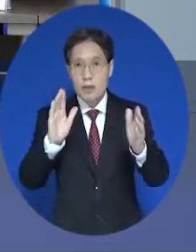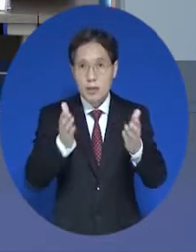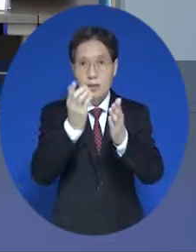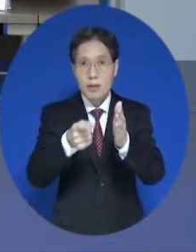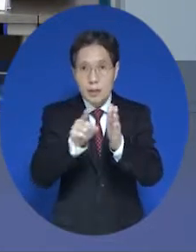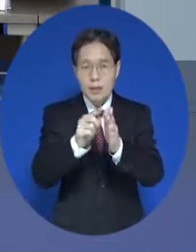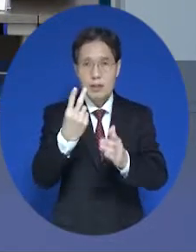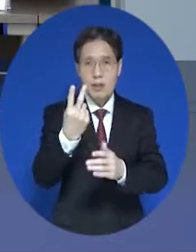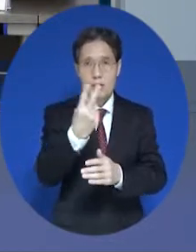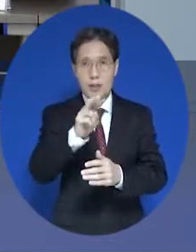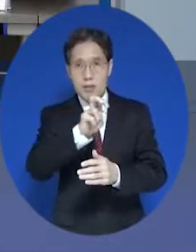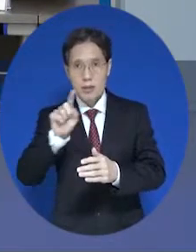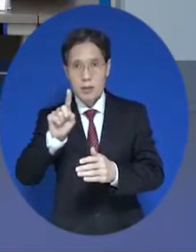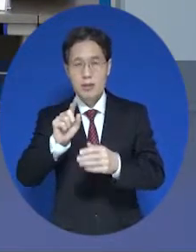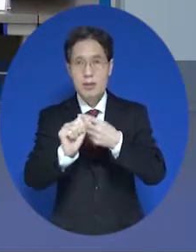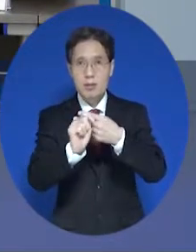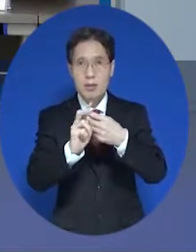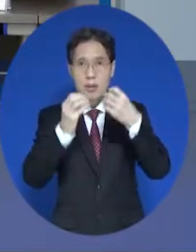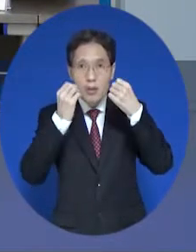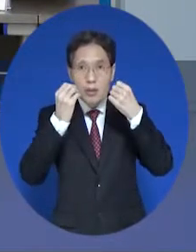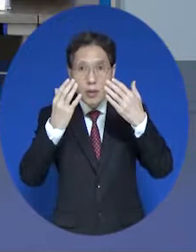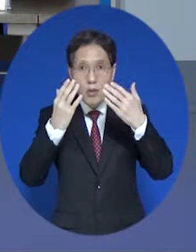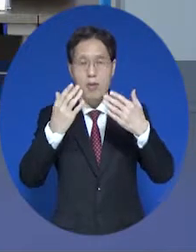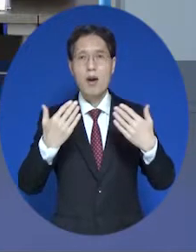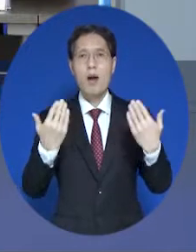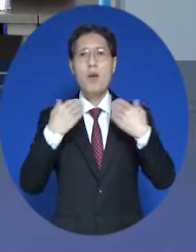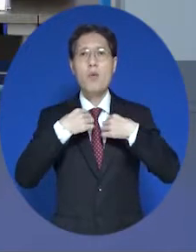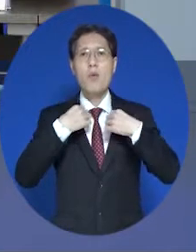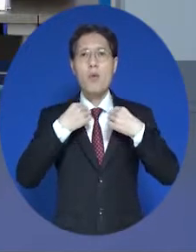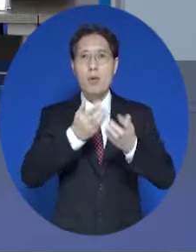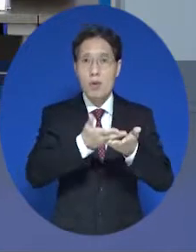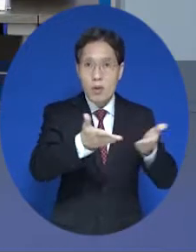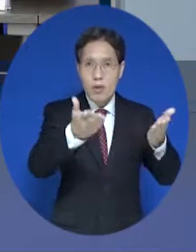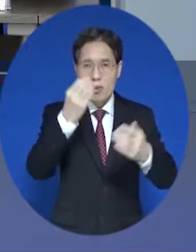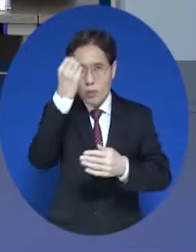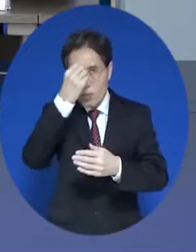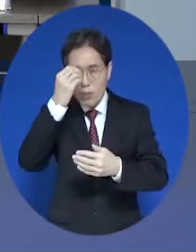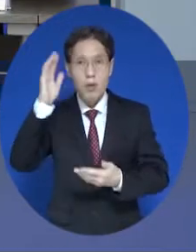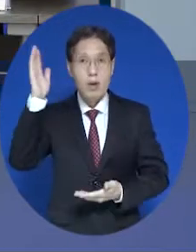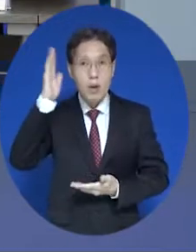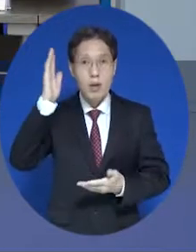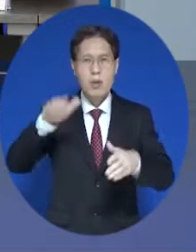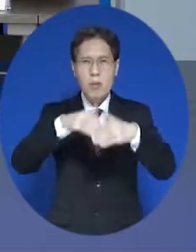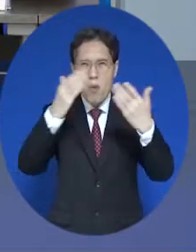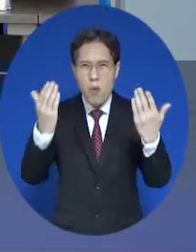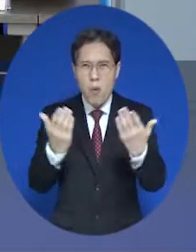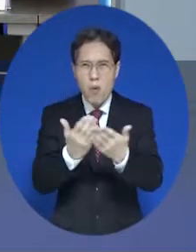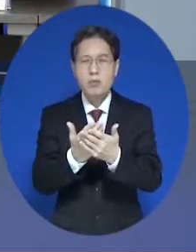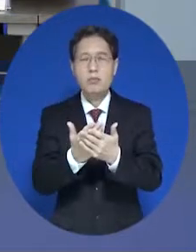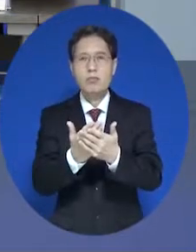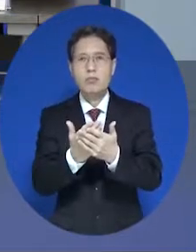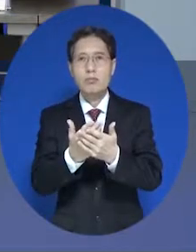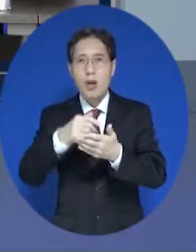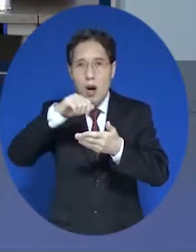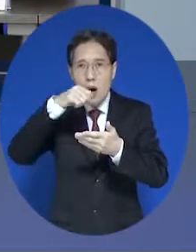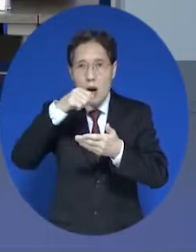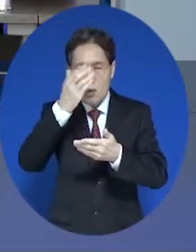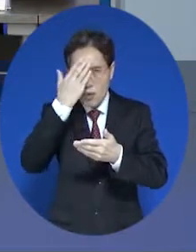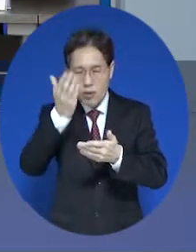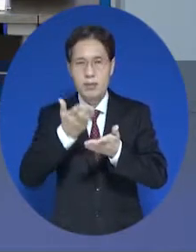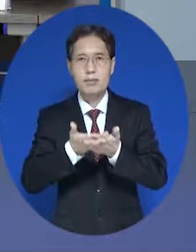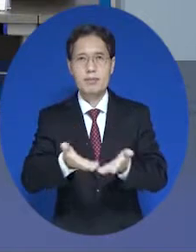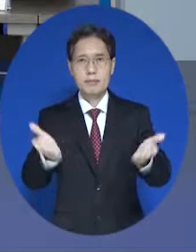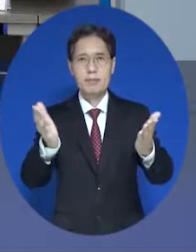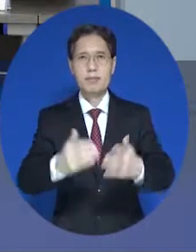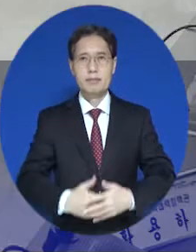2011년 중학교 신입생에게 무상 교복을 지원하고 고등학생은 전면 무상급식을 조기 시행 합니다